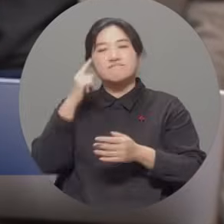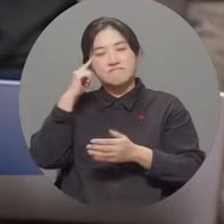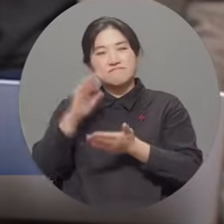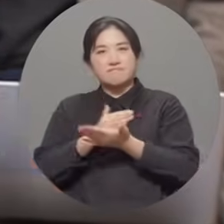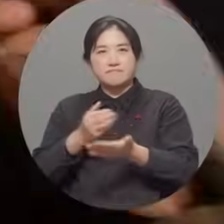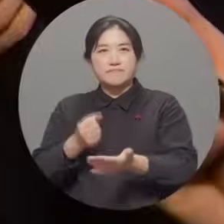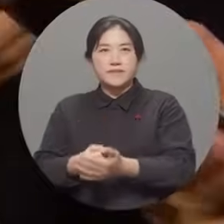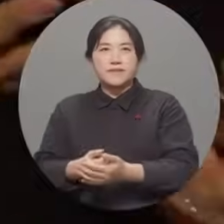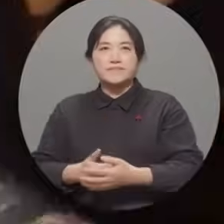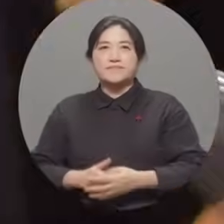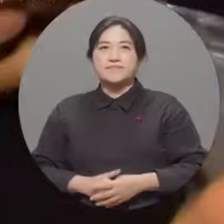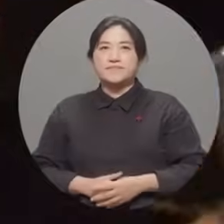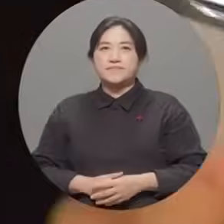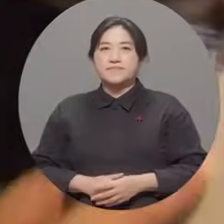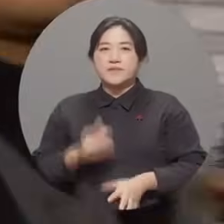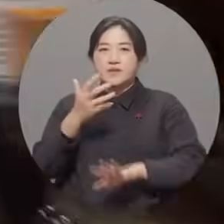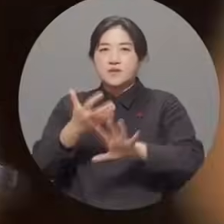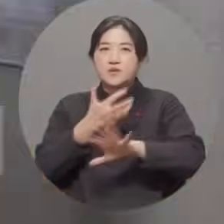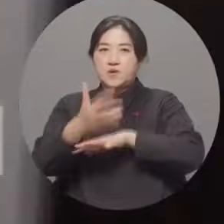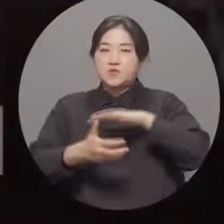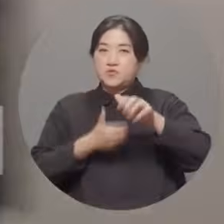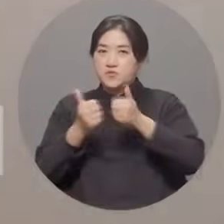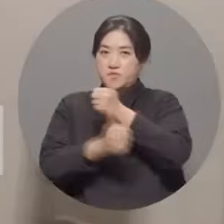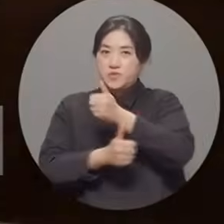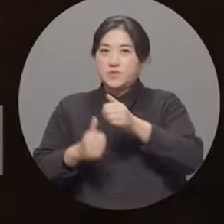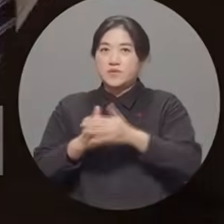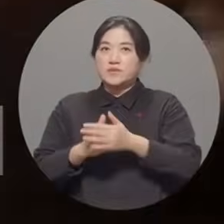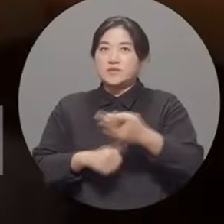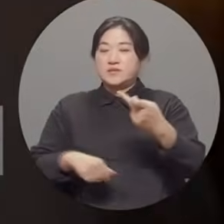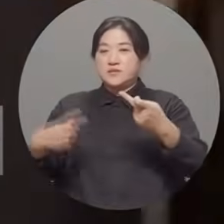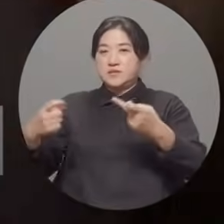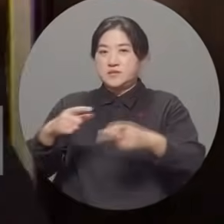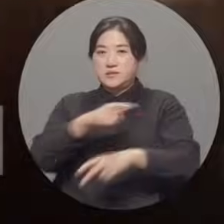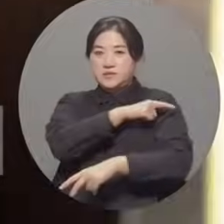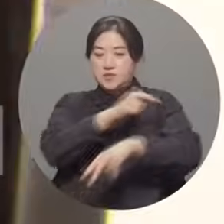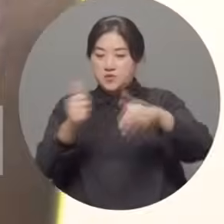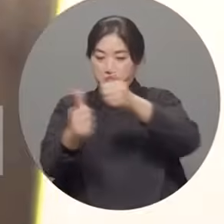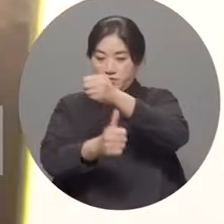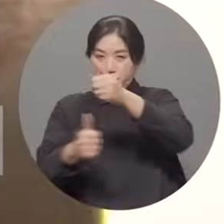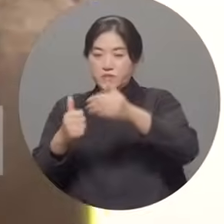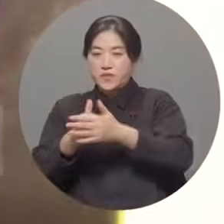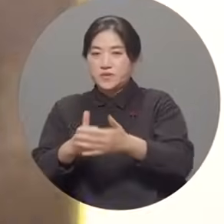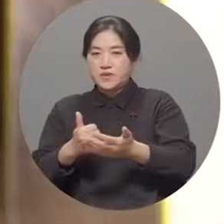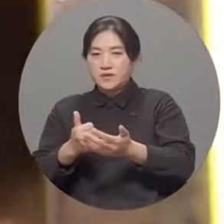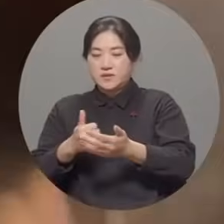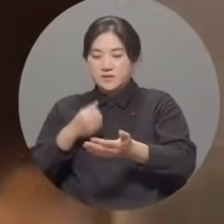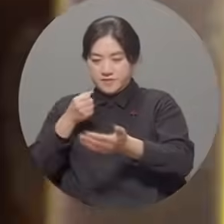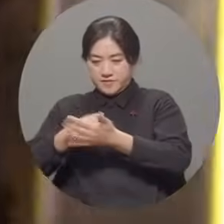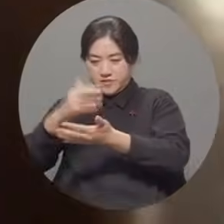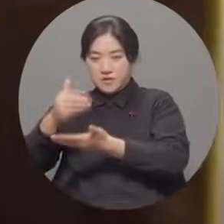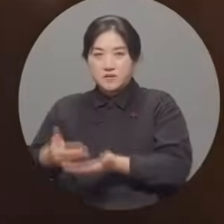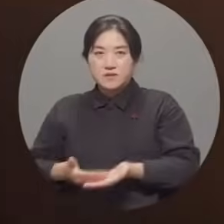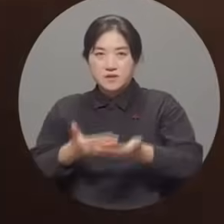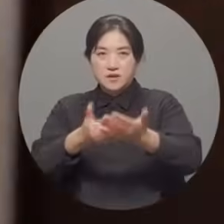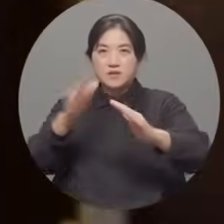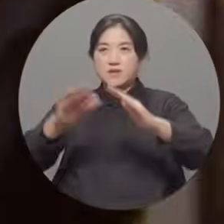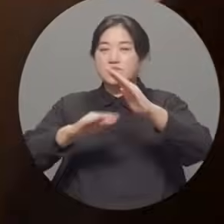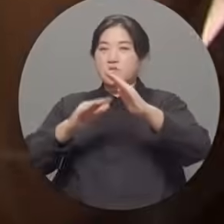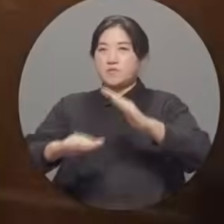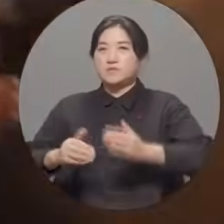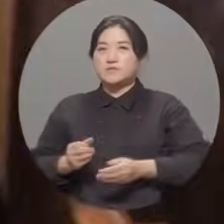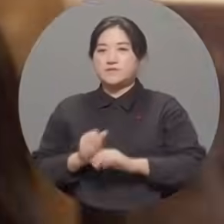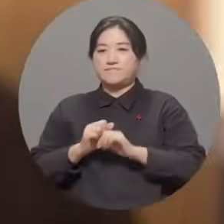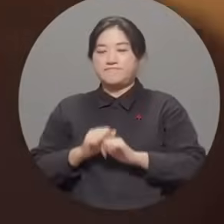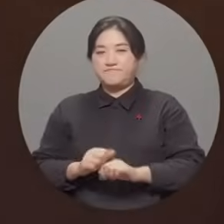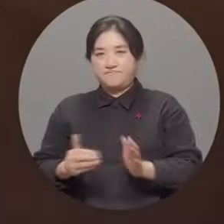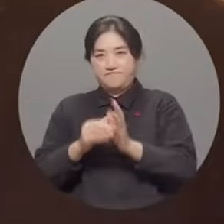봅니다. 혁신위는 오는 11일 당 최고위원회에 최종 혁신안을 보고하고 공식 해체합니다. MBC